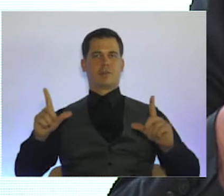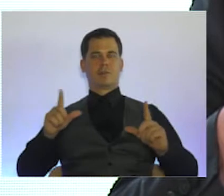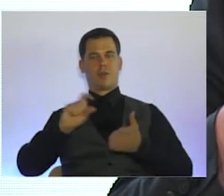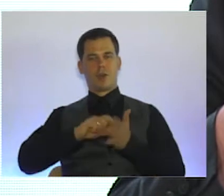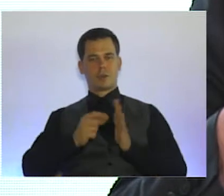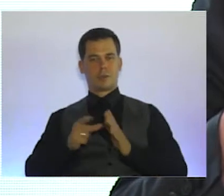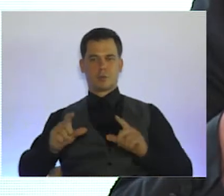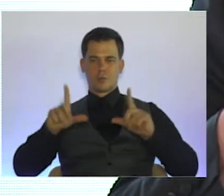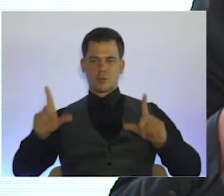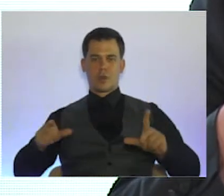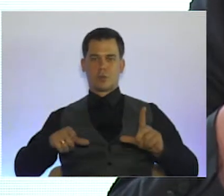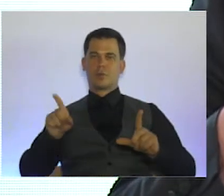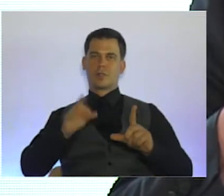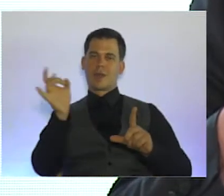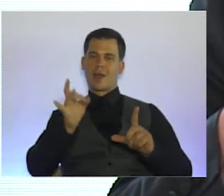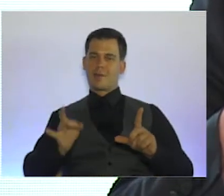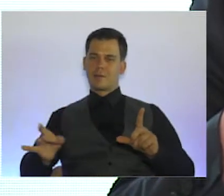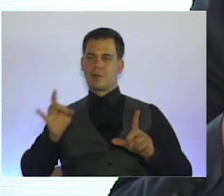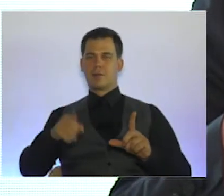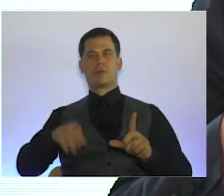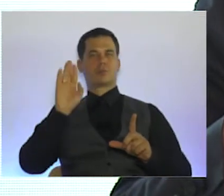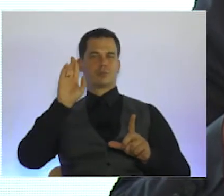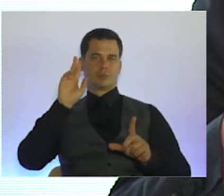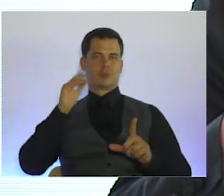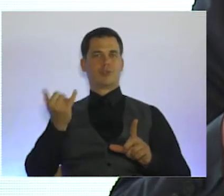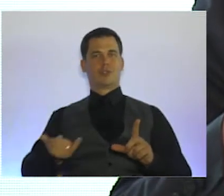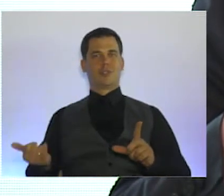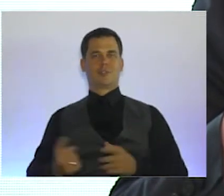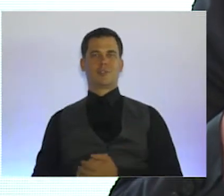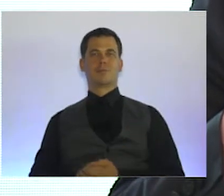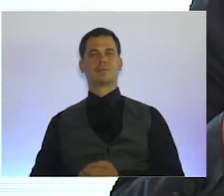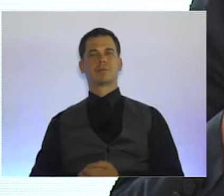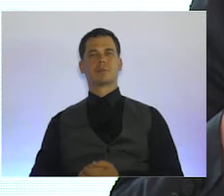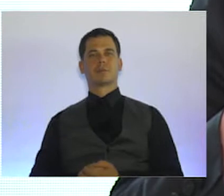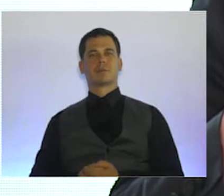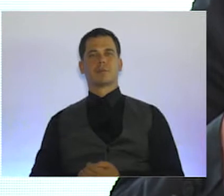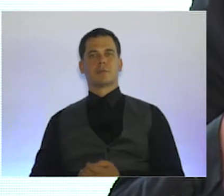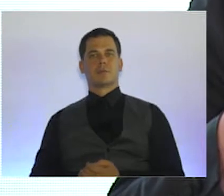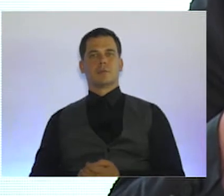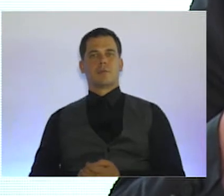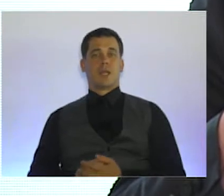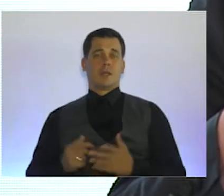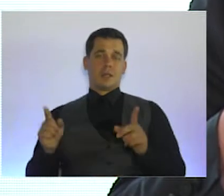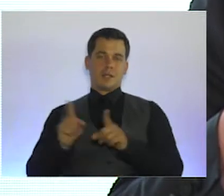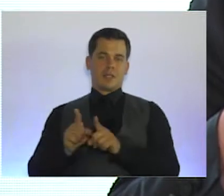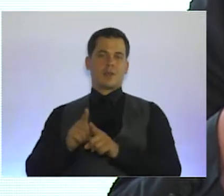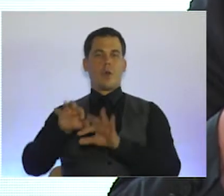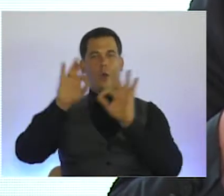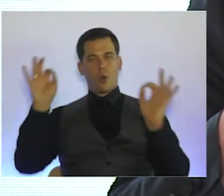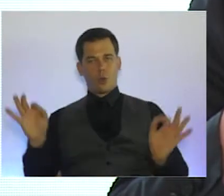które zawierają graficzne oznakowanie, a niekoniecznie pisane, tak jak dla starszych dzieciaków. Jakby nie było, tak